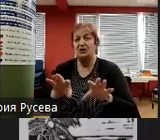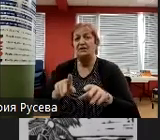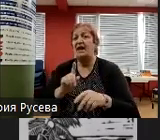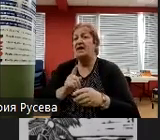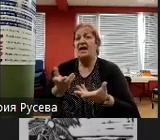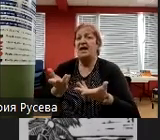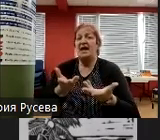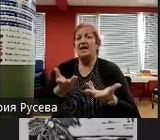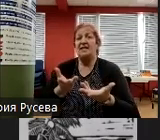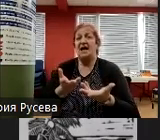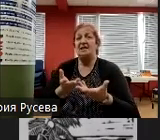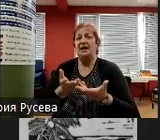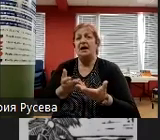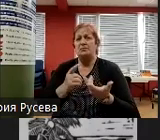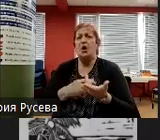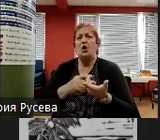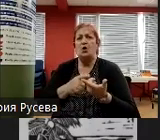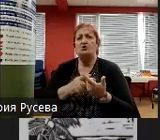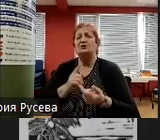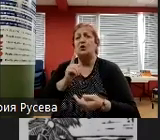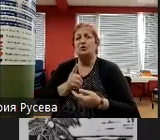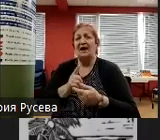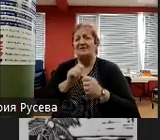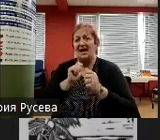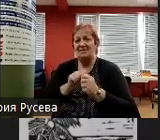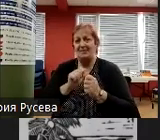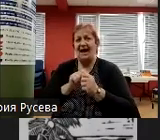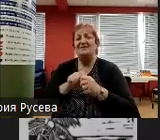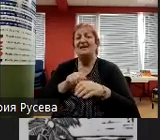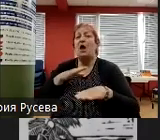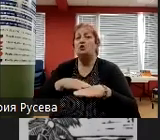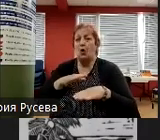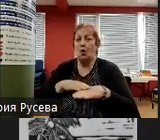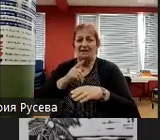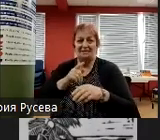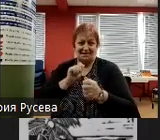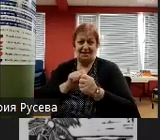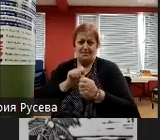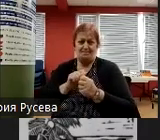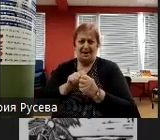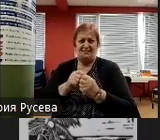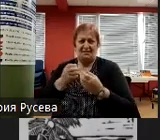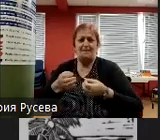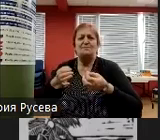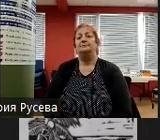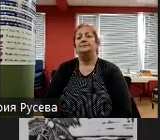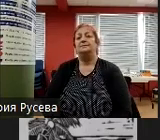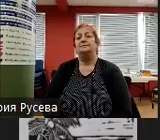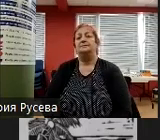дали често ви се налага да създавате документи и дали ги правите достъпни.